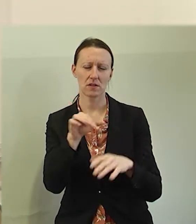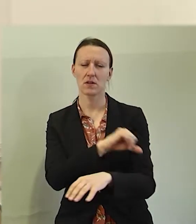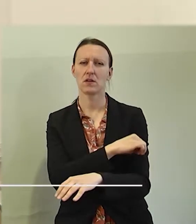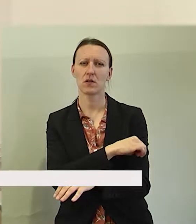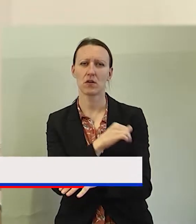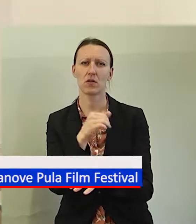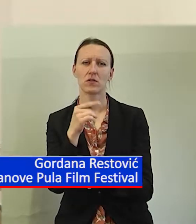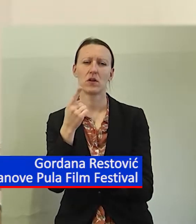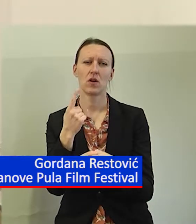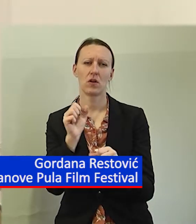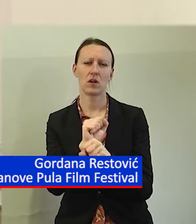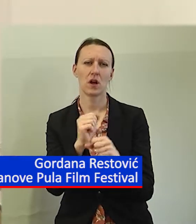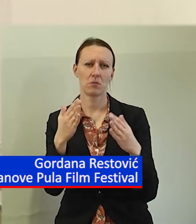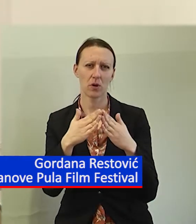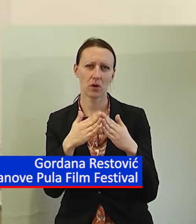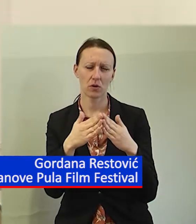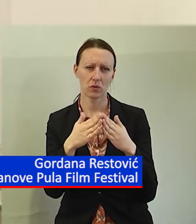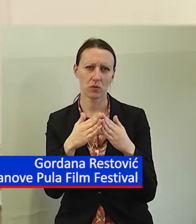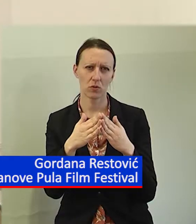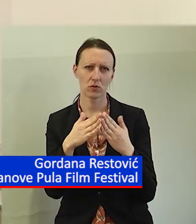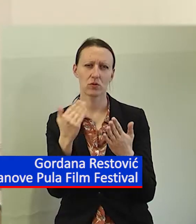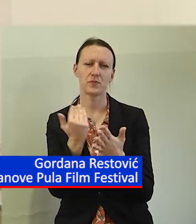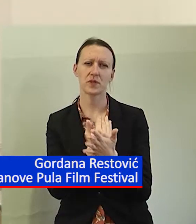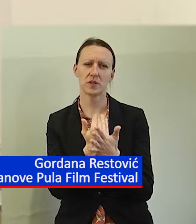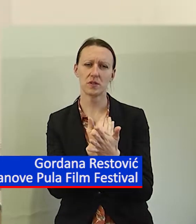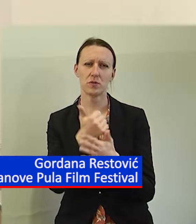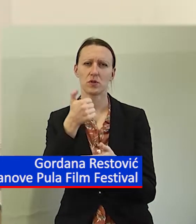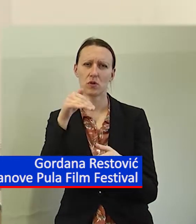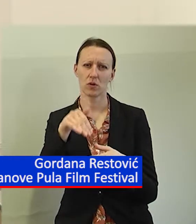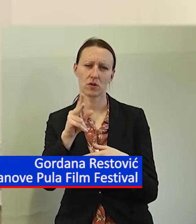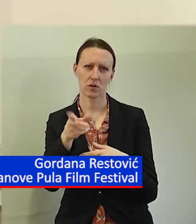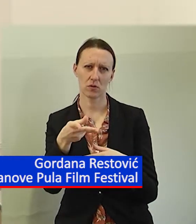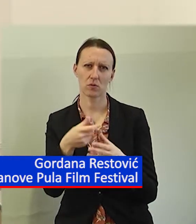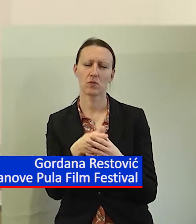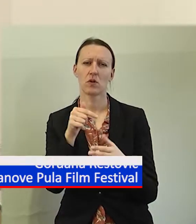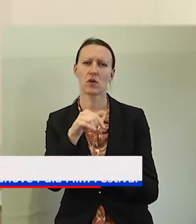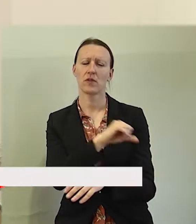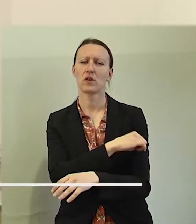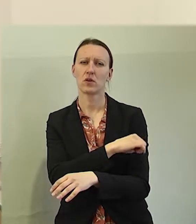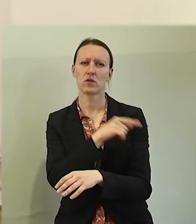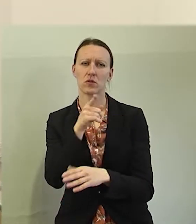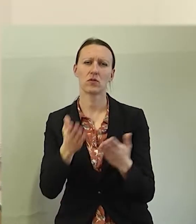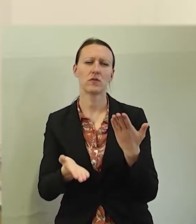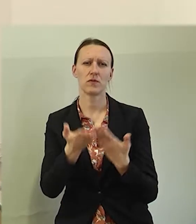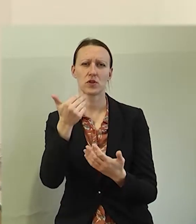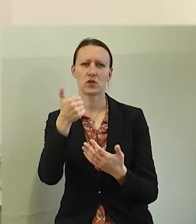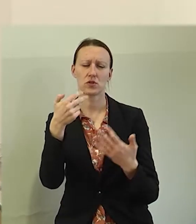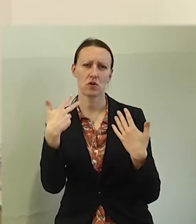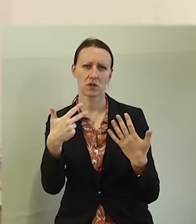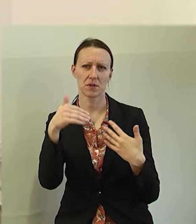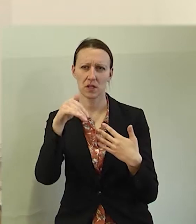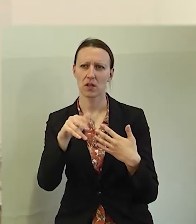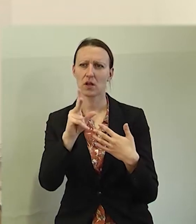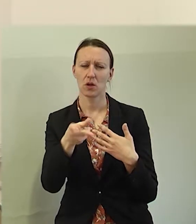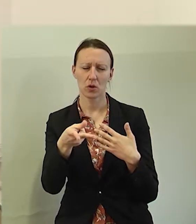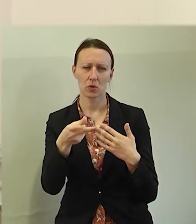2019. godine od najma kućica oprihodovali smo 100 tisuća kuna. Ove godine je to više, 180